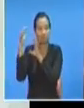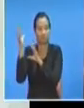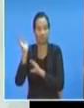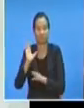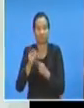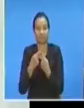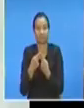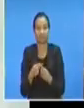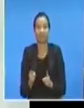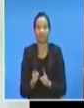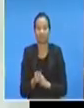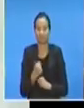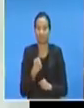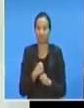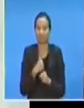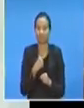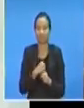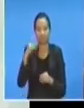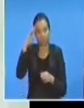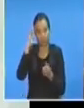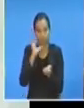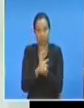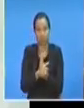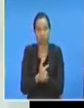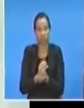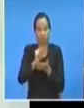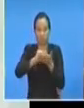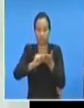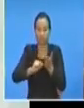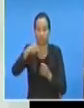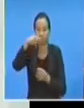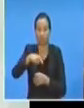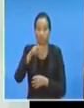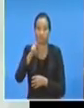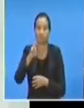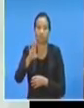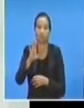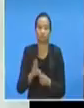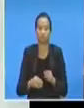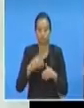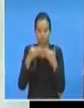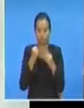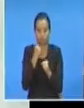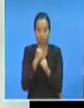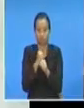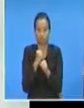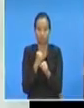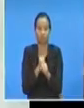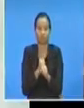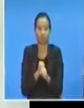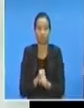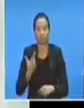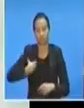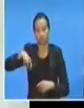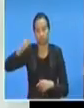พระบัญญัตินี้ก็คือพระบัญญัติที่ตำรวจเขียนพระบัญญัติเองครั้งแรกกฤษฎีกาดูมารอบแล้วกิจการเห็นด้วย